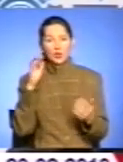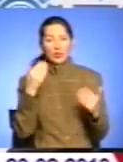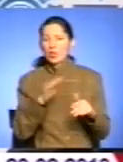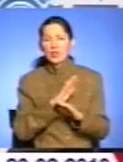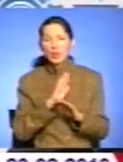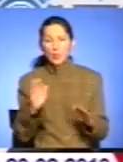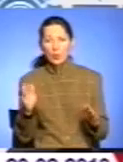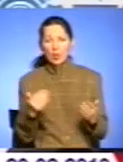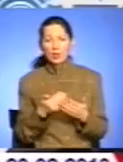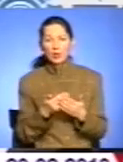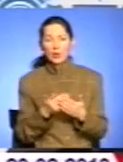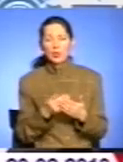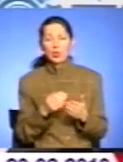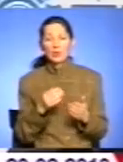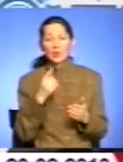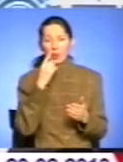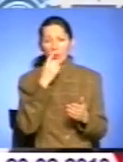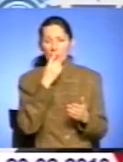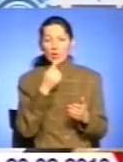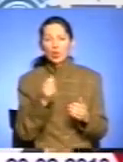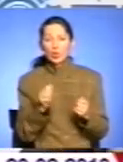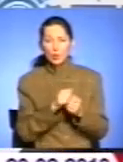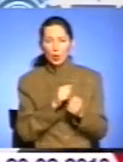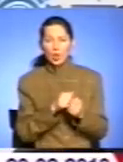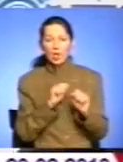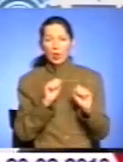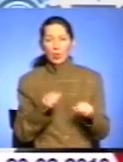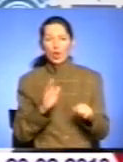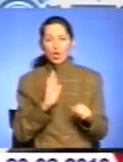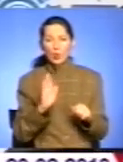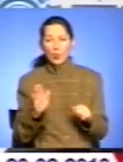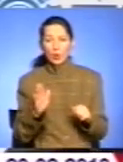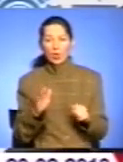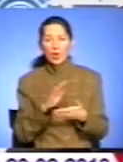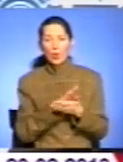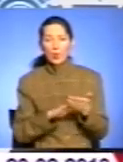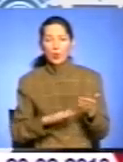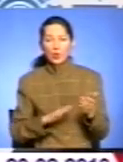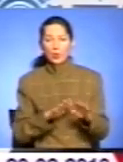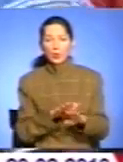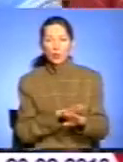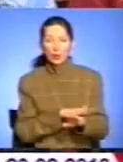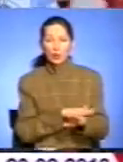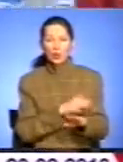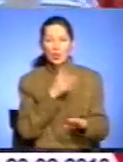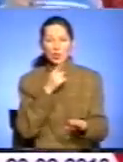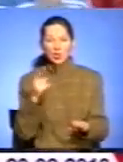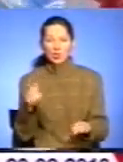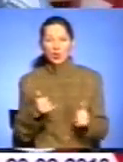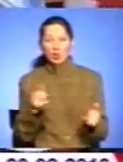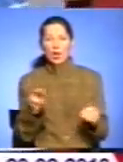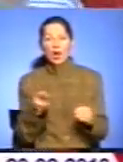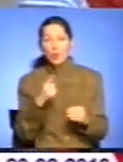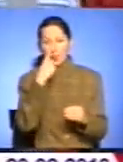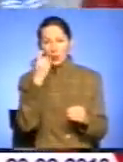Якщо слизова більш суха, це може бути діяти протягом довшого часу. Для профілактики грипу